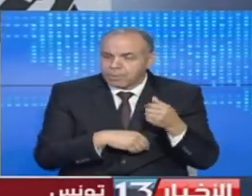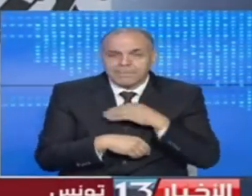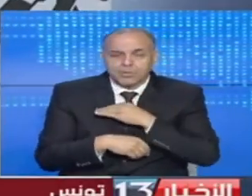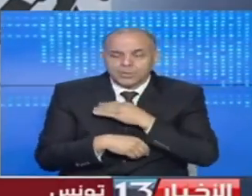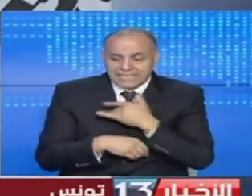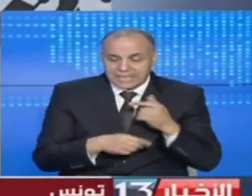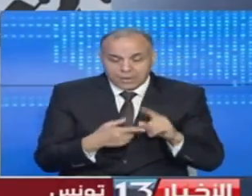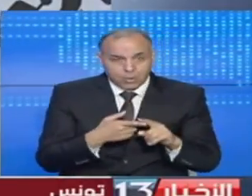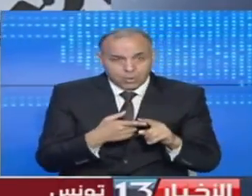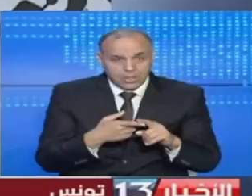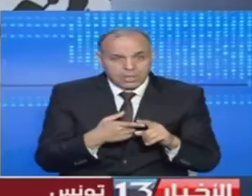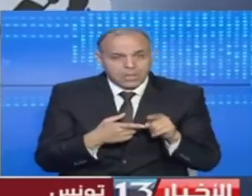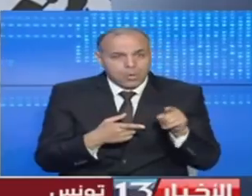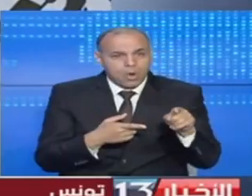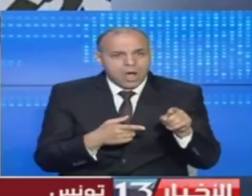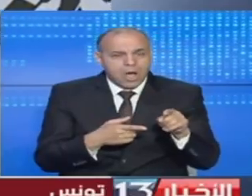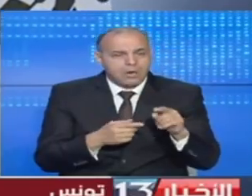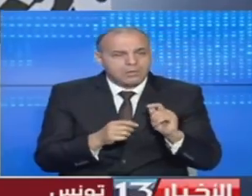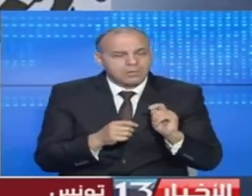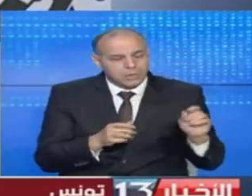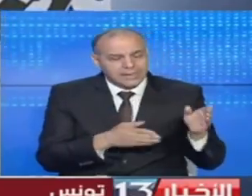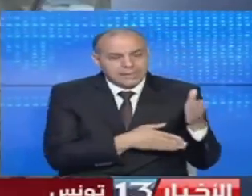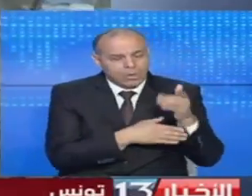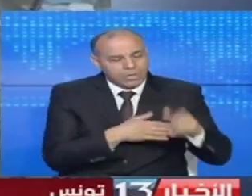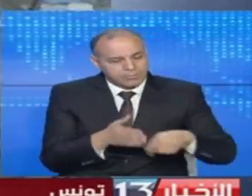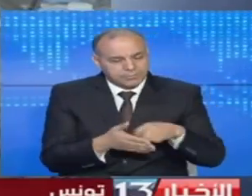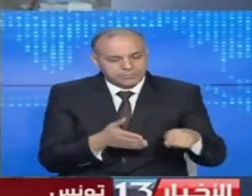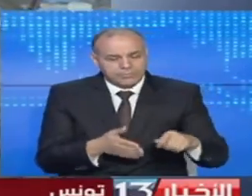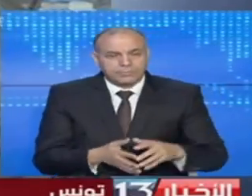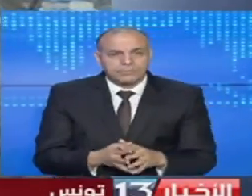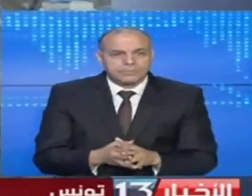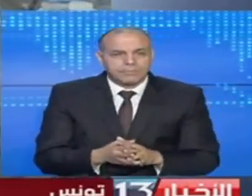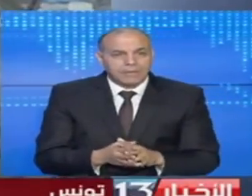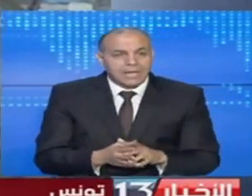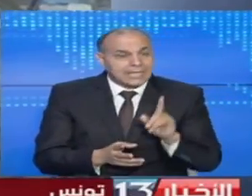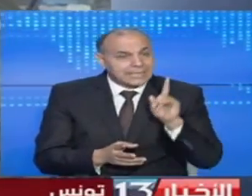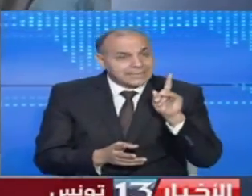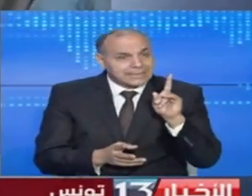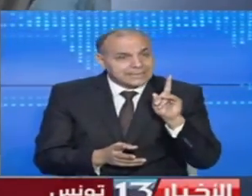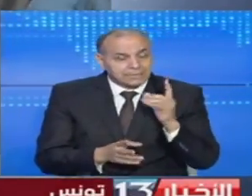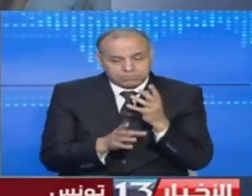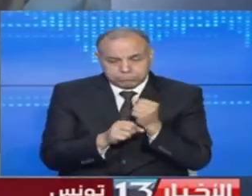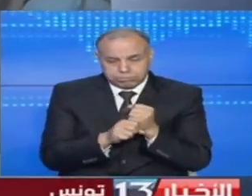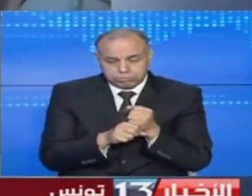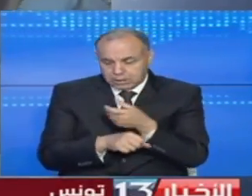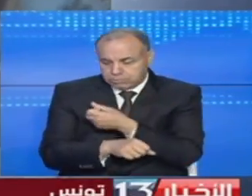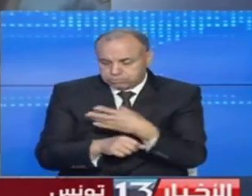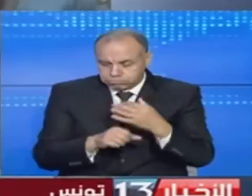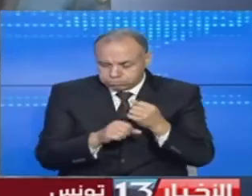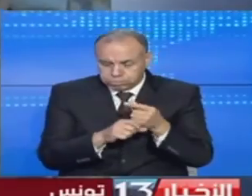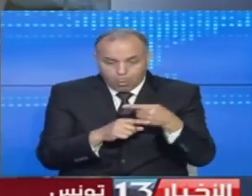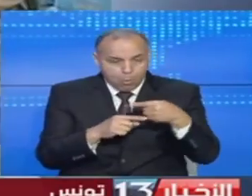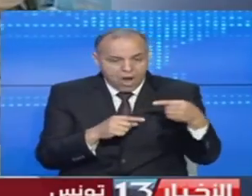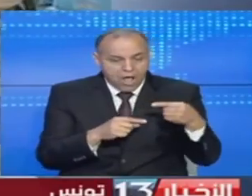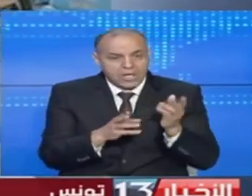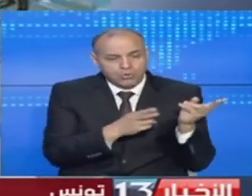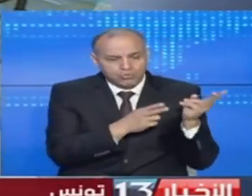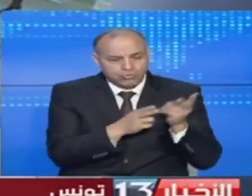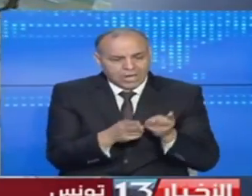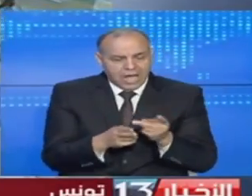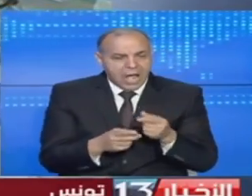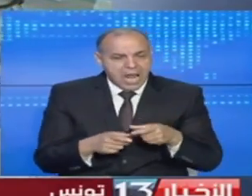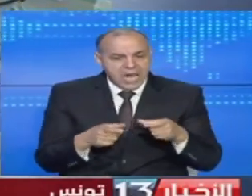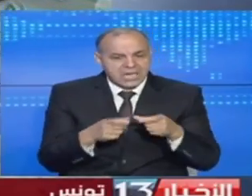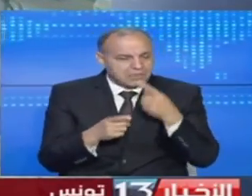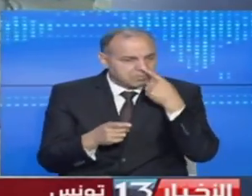الجهويه للصحه وعلى نفقه الدوله وفي حال استحاله الحصول على تحليل مصدر سلبي عند الوصول قامت